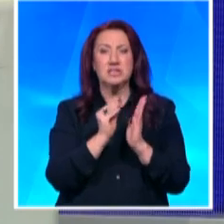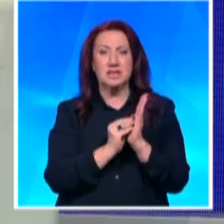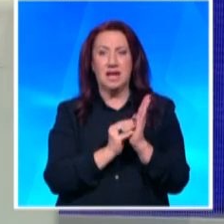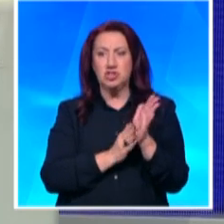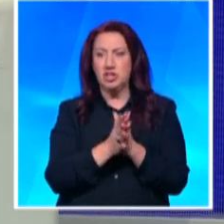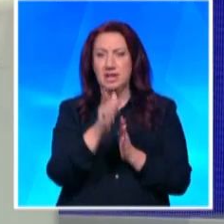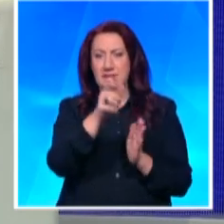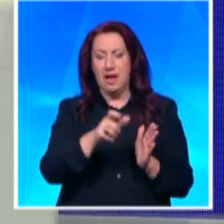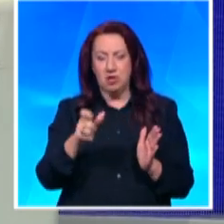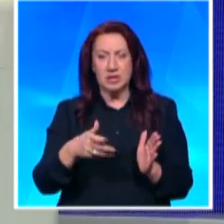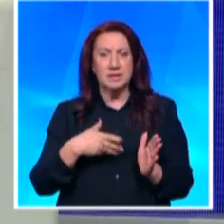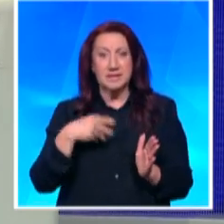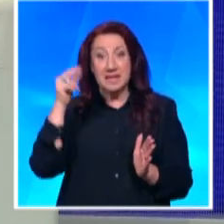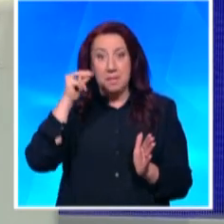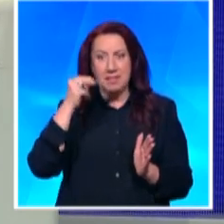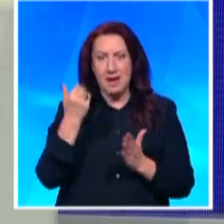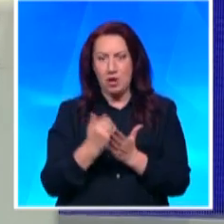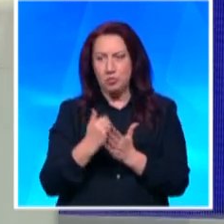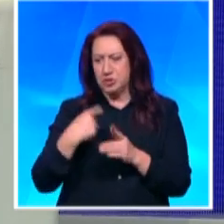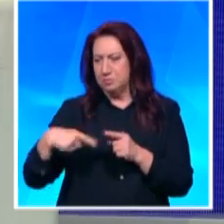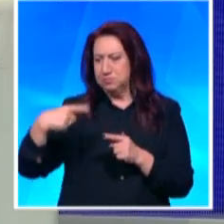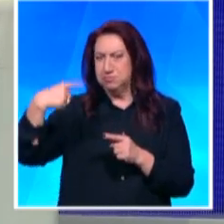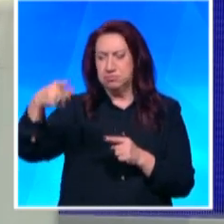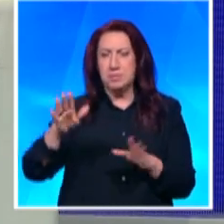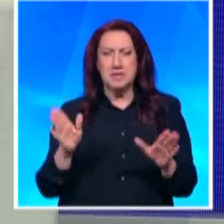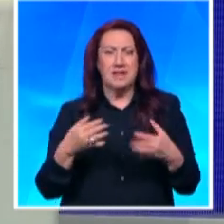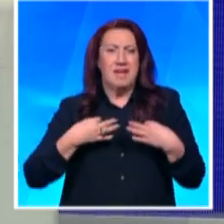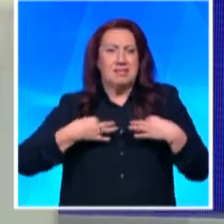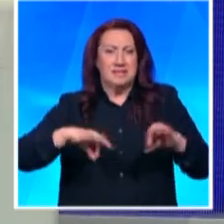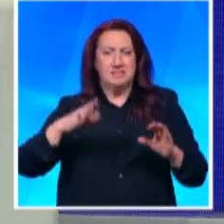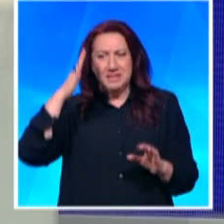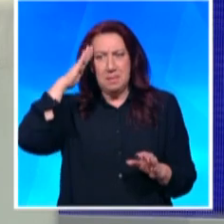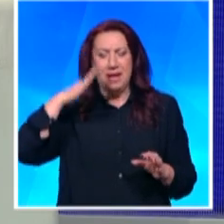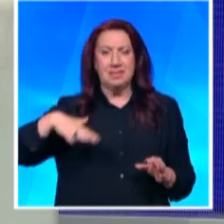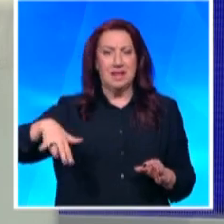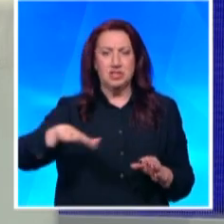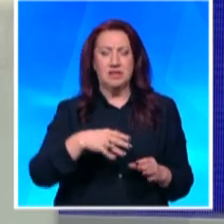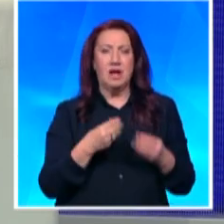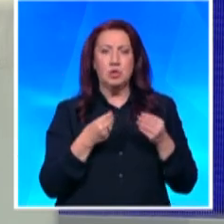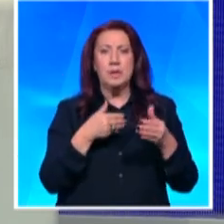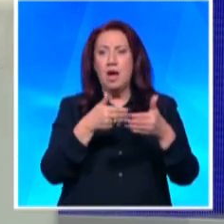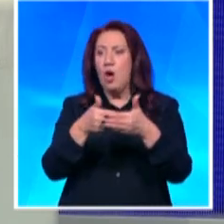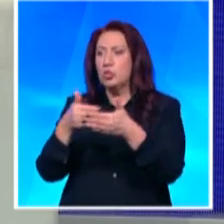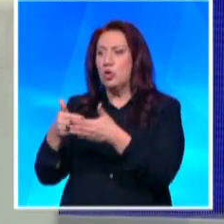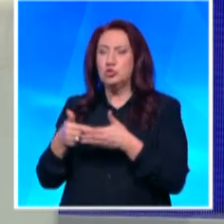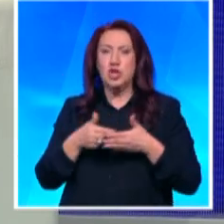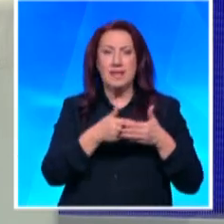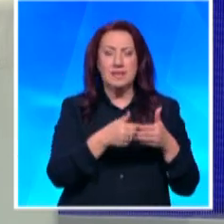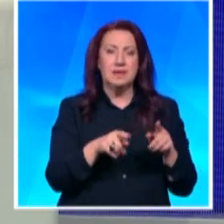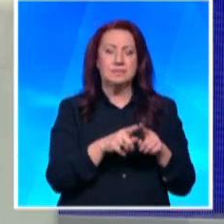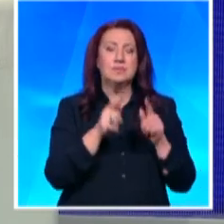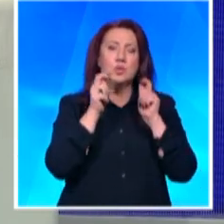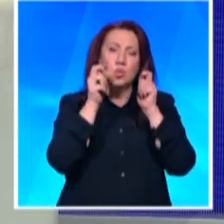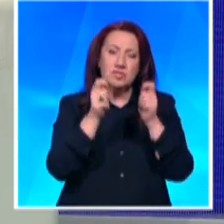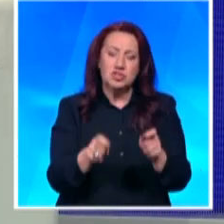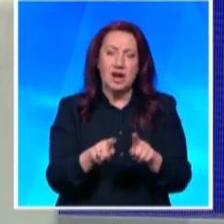да израства икономически, да е независима страна, която има добри отношения с всички и да уважават както